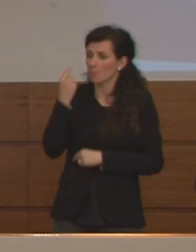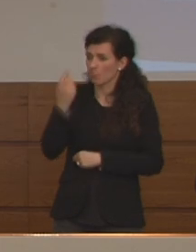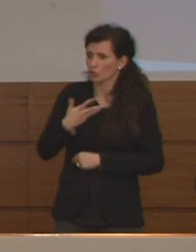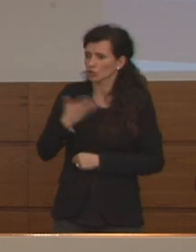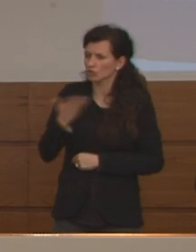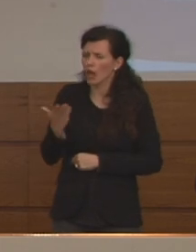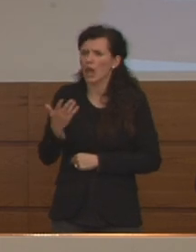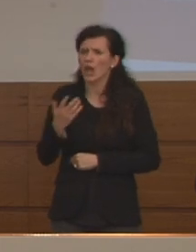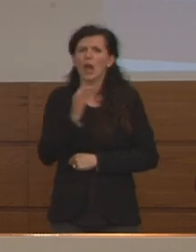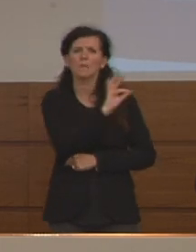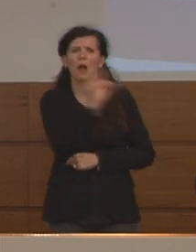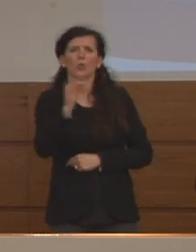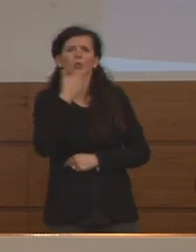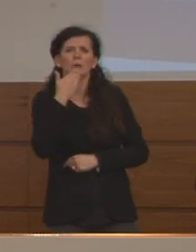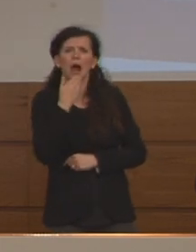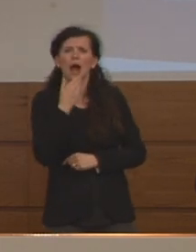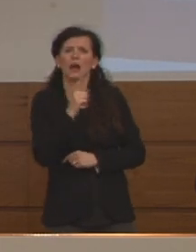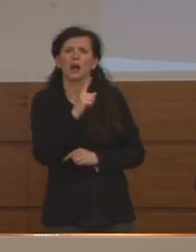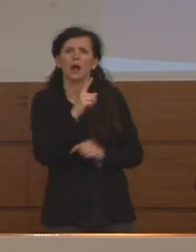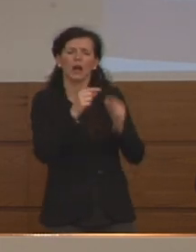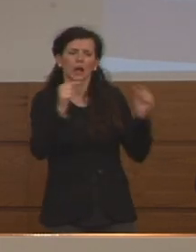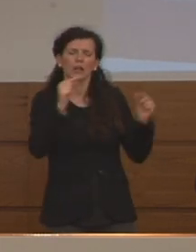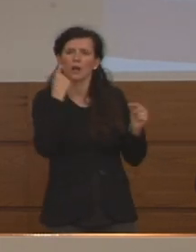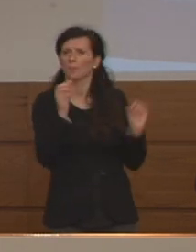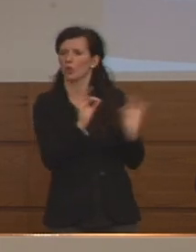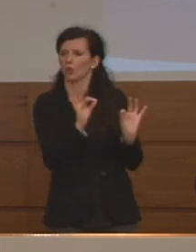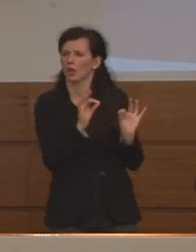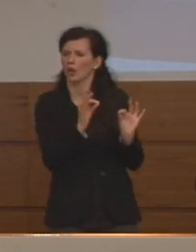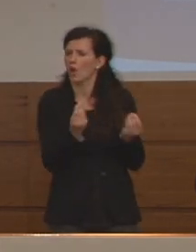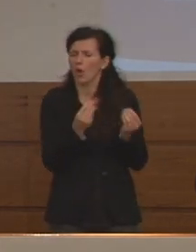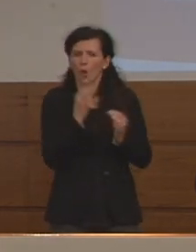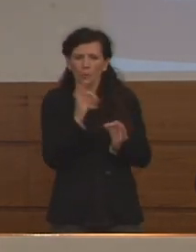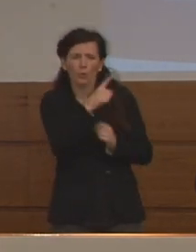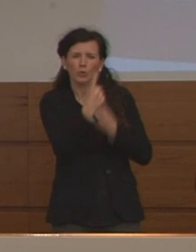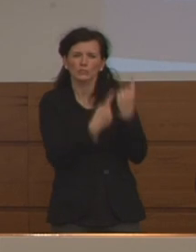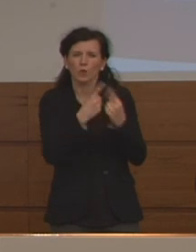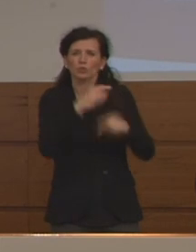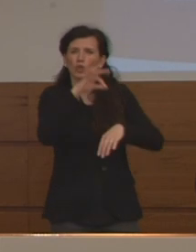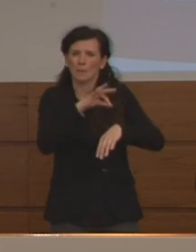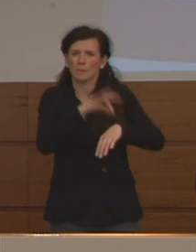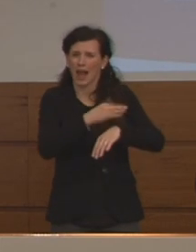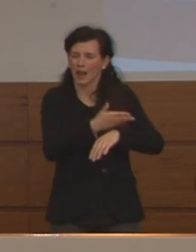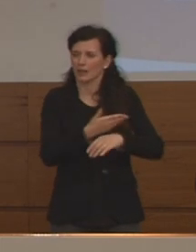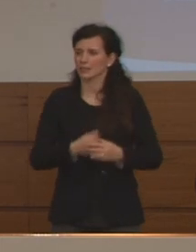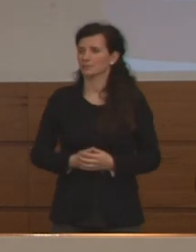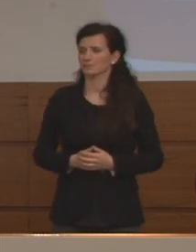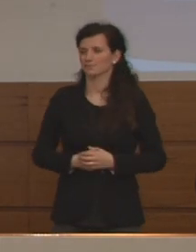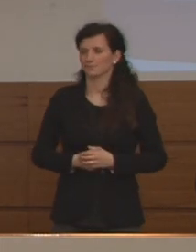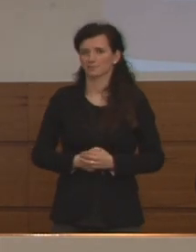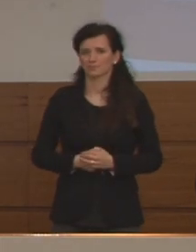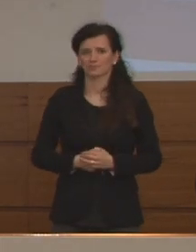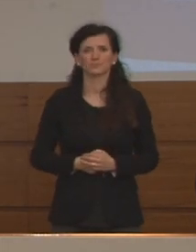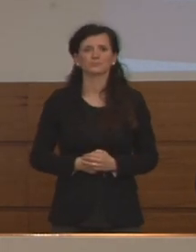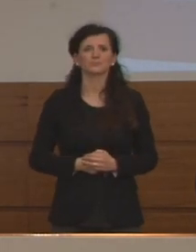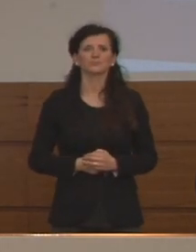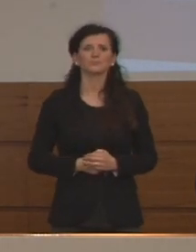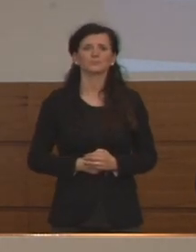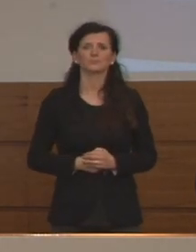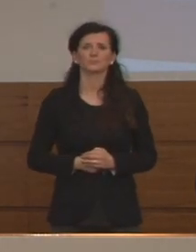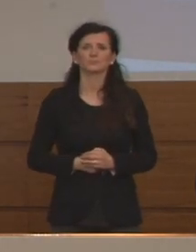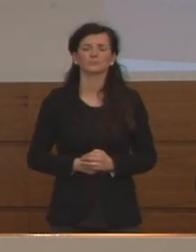ancora queste inefficienze che non si arrivi a fare il tampone in tempo a persone che stanno anche male allora guardi per